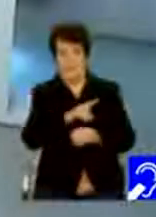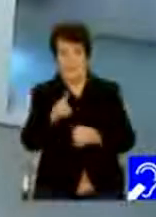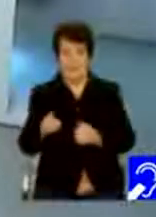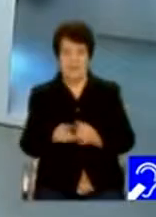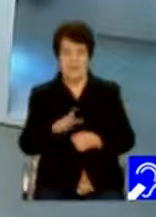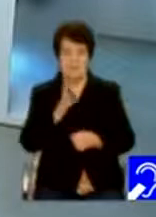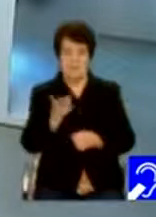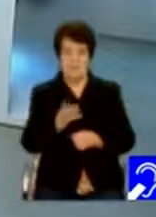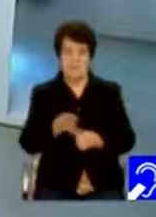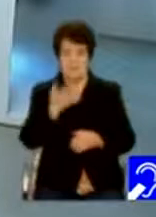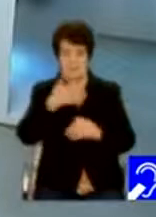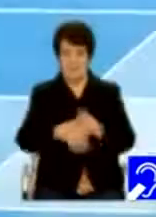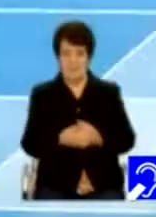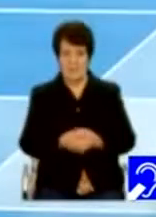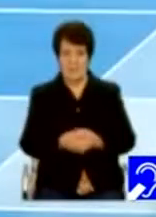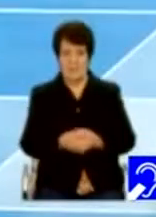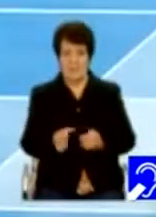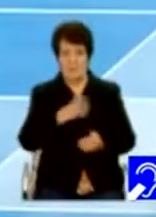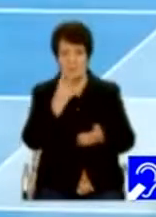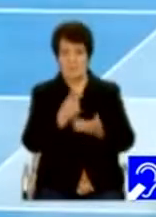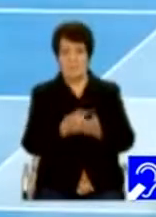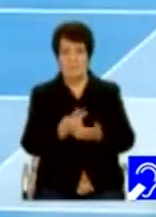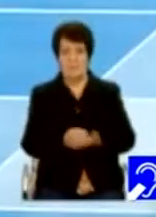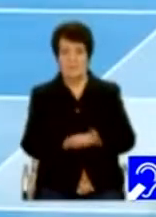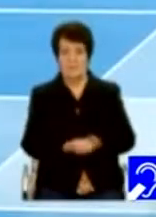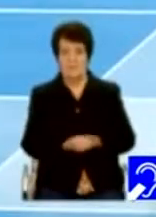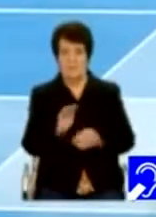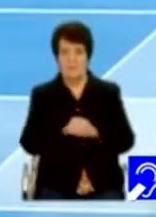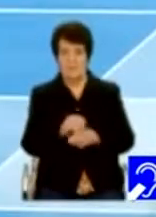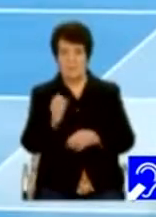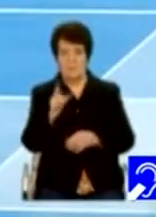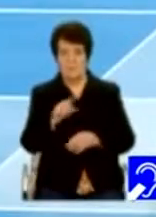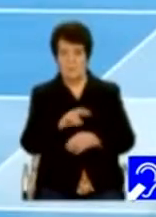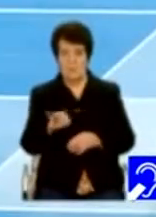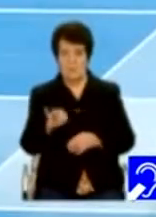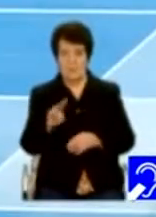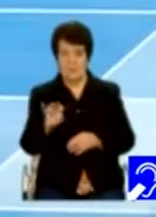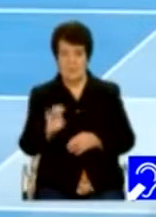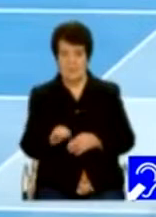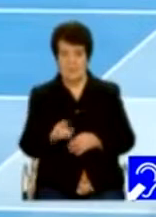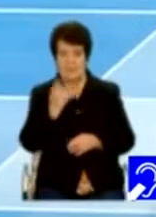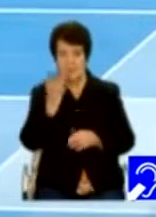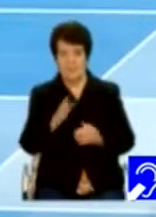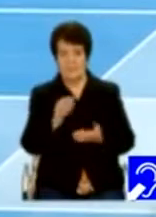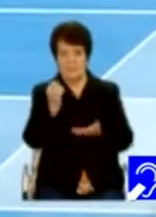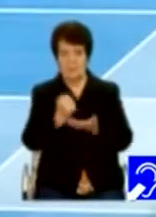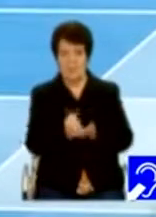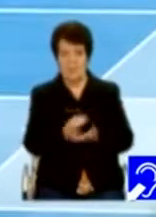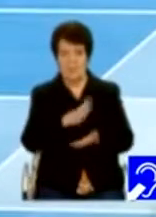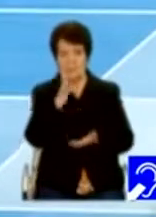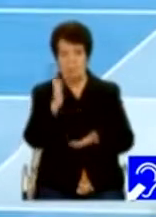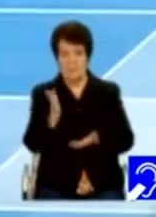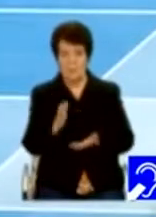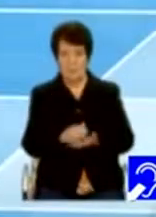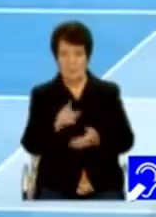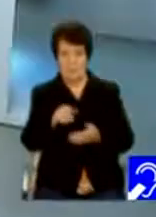de înțeles și vom vedea, de fapt, ce au înțeles pe 11 iulie, atunci când vor pune ștampila pe